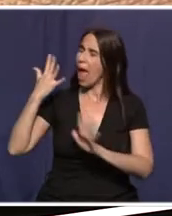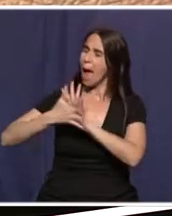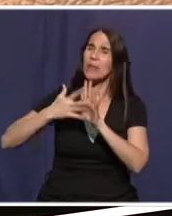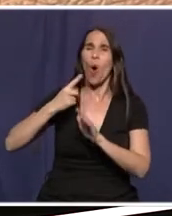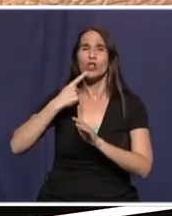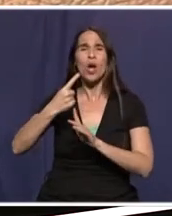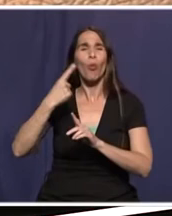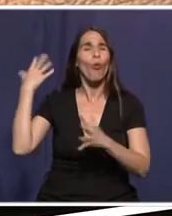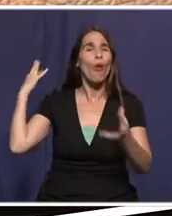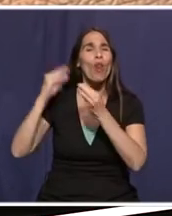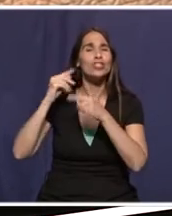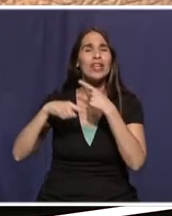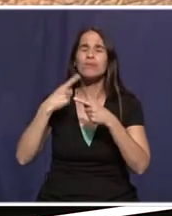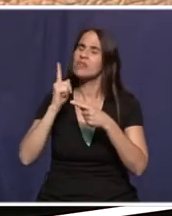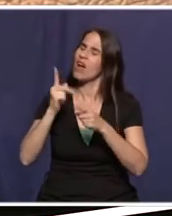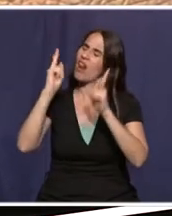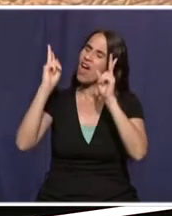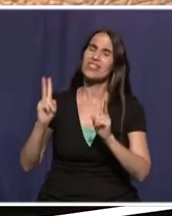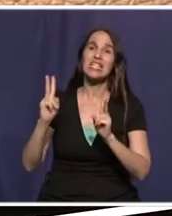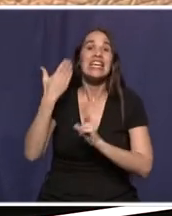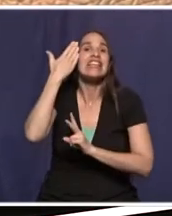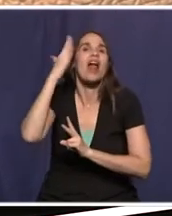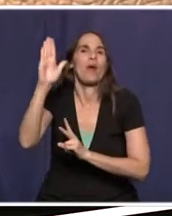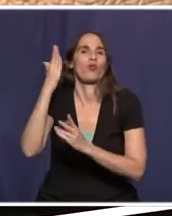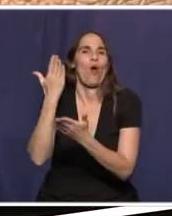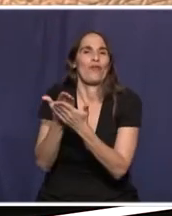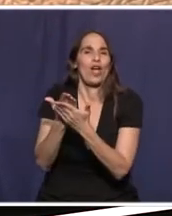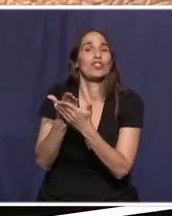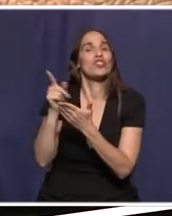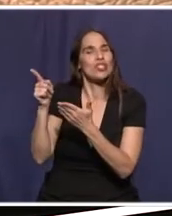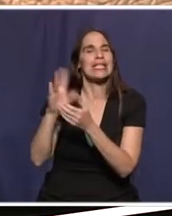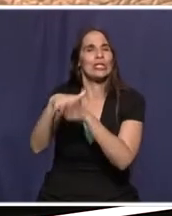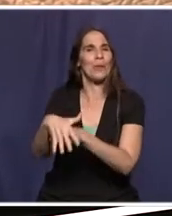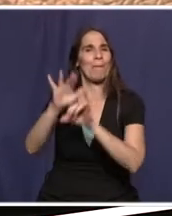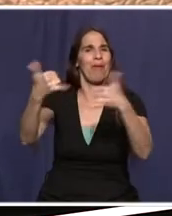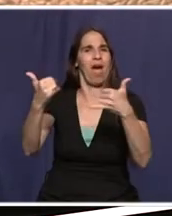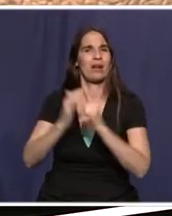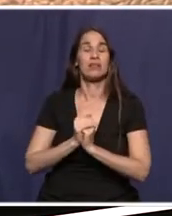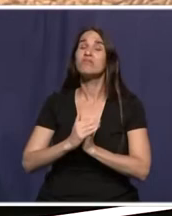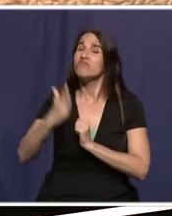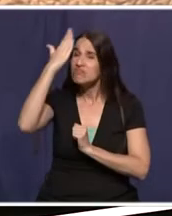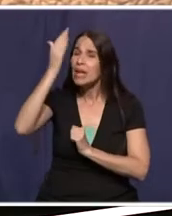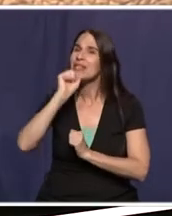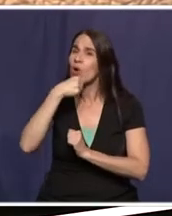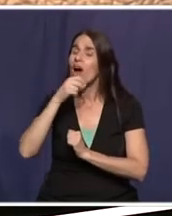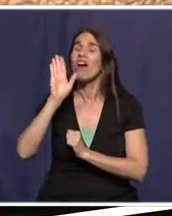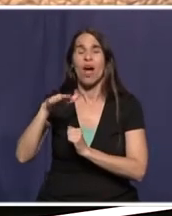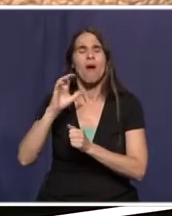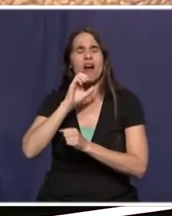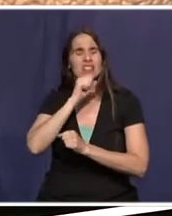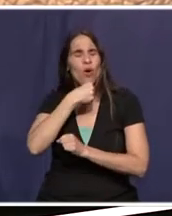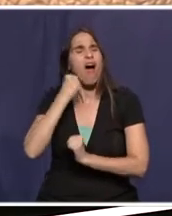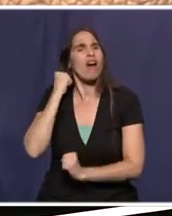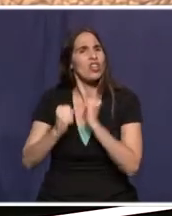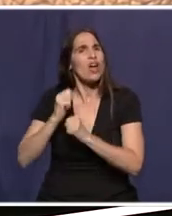שנות קיומה של המדינה ושהתעלמנו ממקומן שהיה להן בפרעות הללו. נכיר בהיסטוריה, גם זו עקובה מדם,